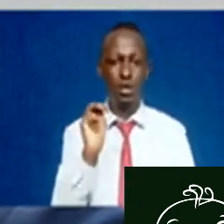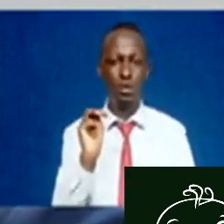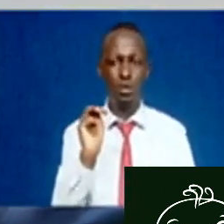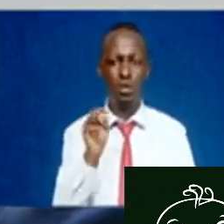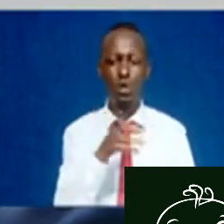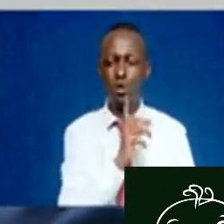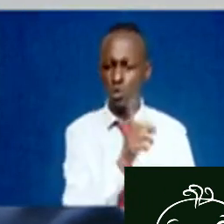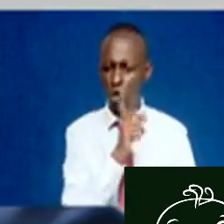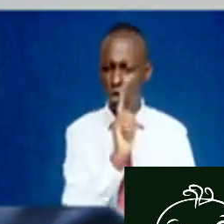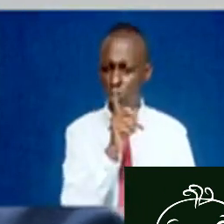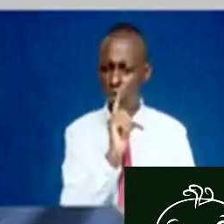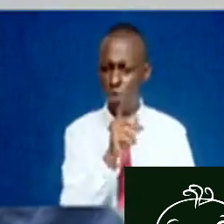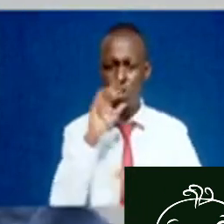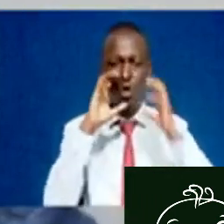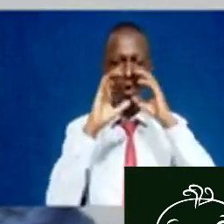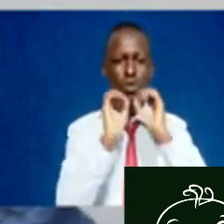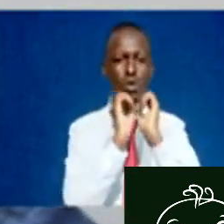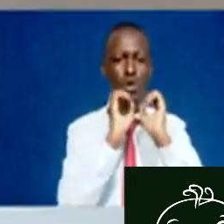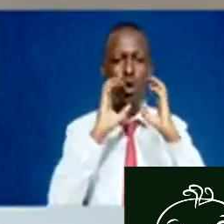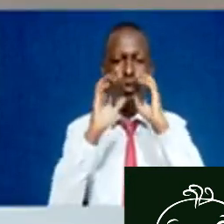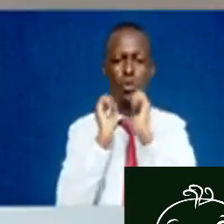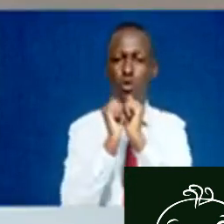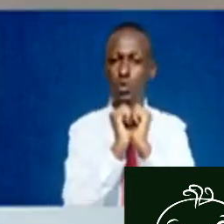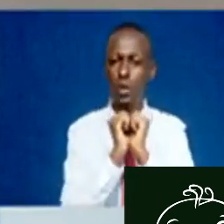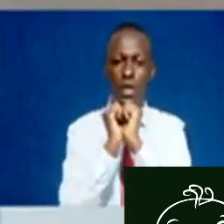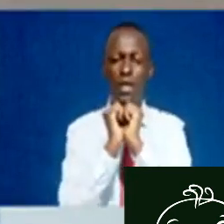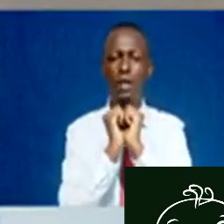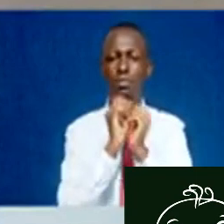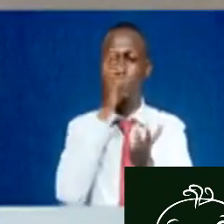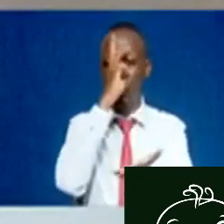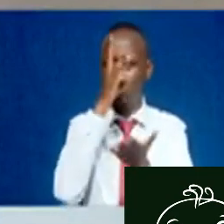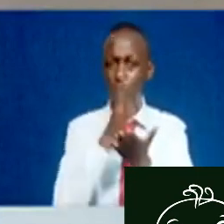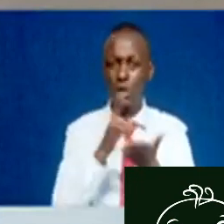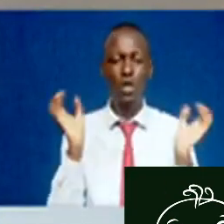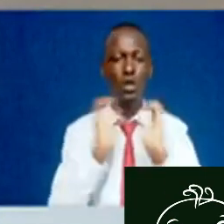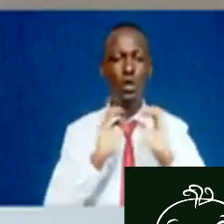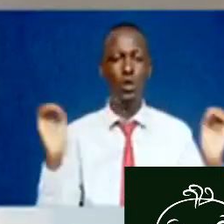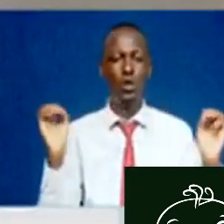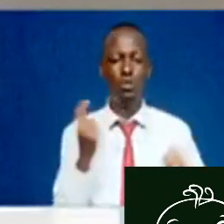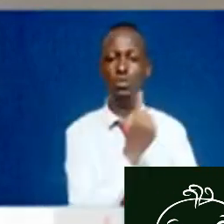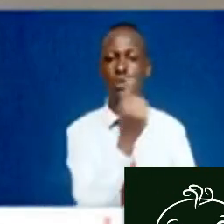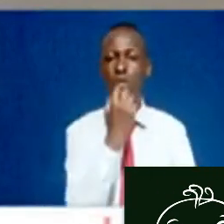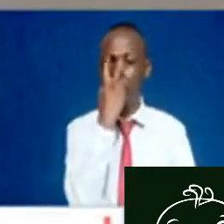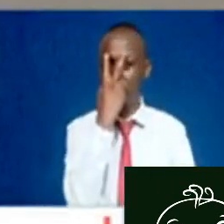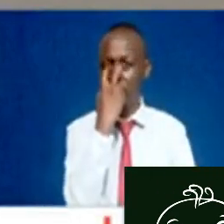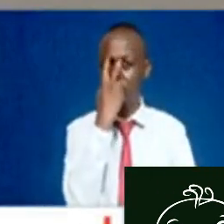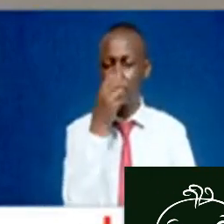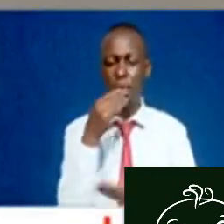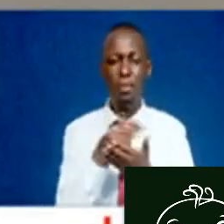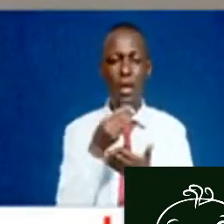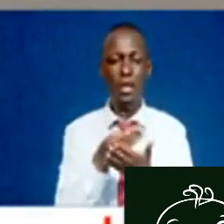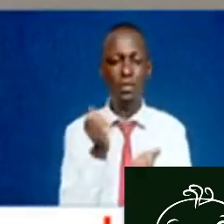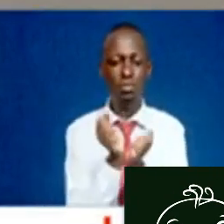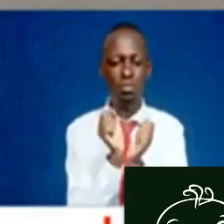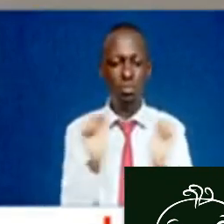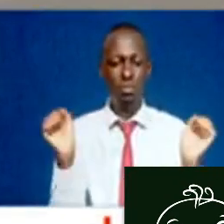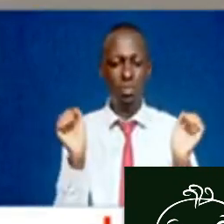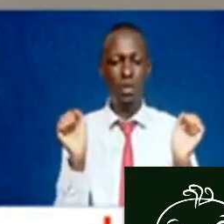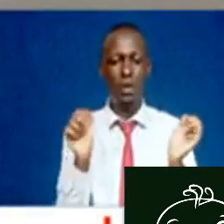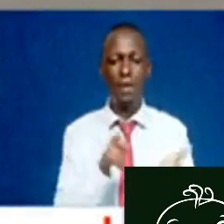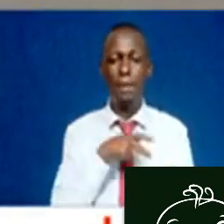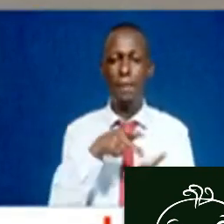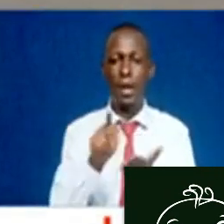kuwaonya dhidi ya kuwasiliana na mashahidi. Now each accused person may be released on a cash bail of Kenya